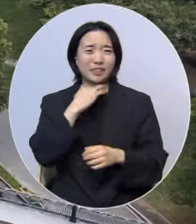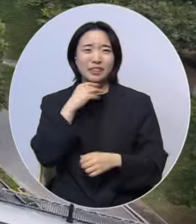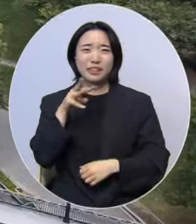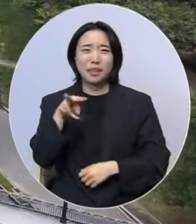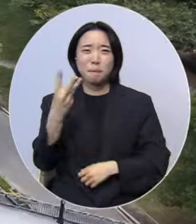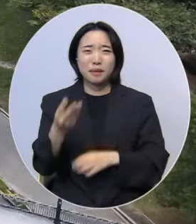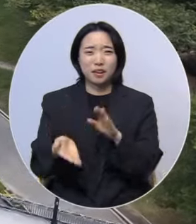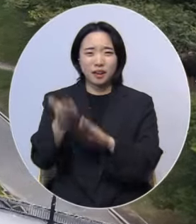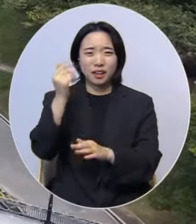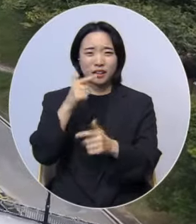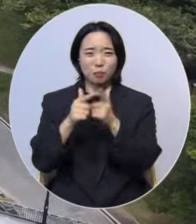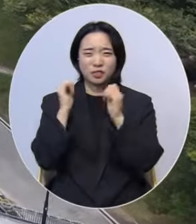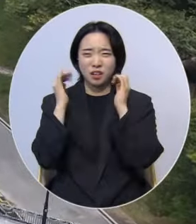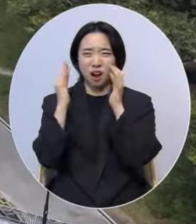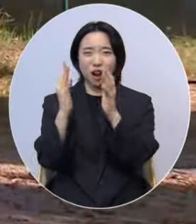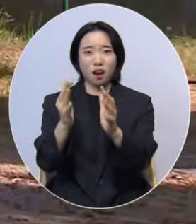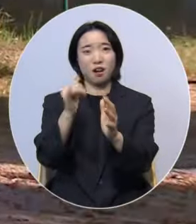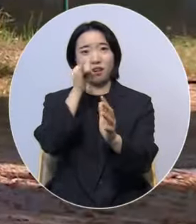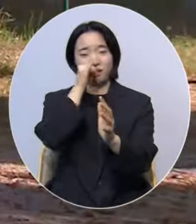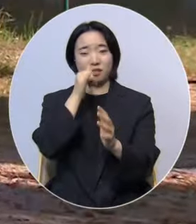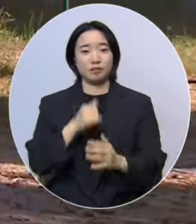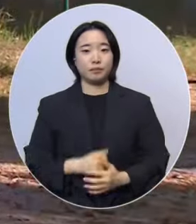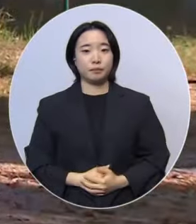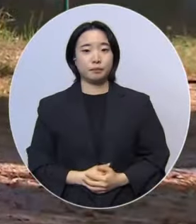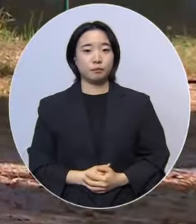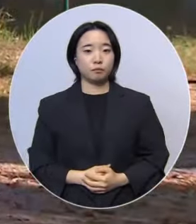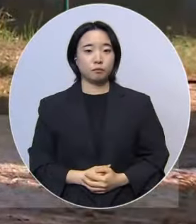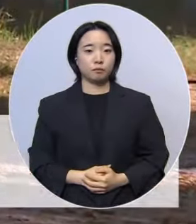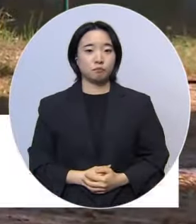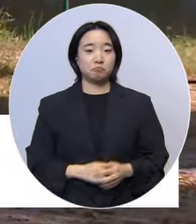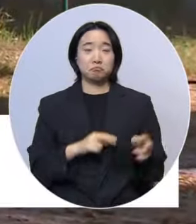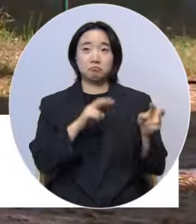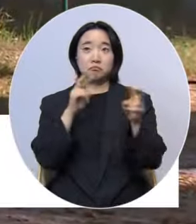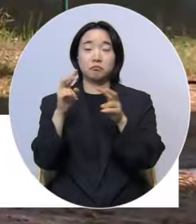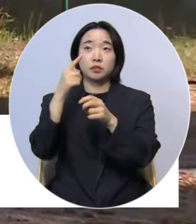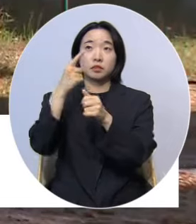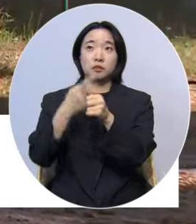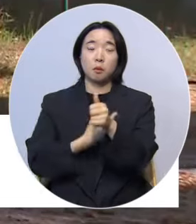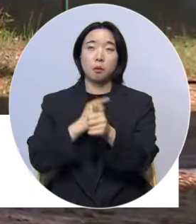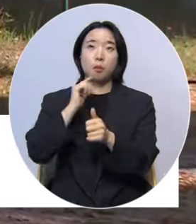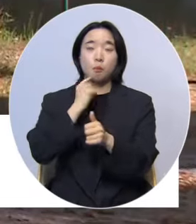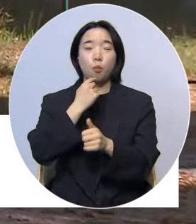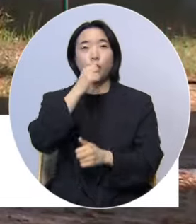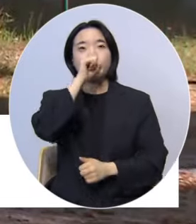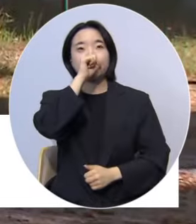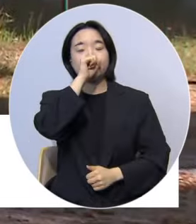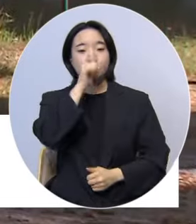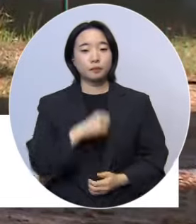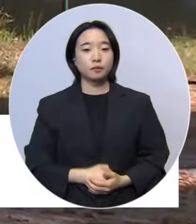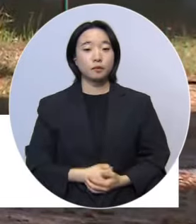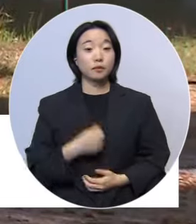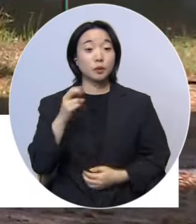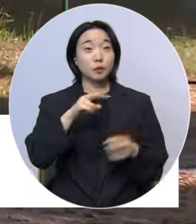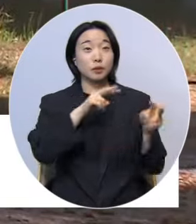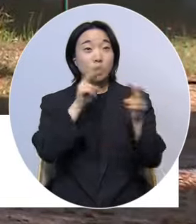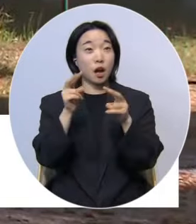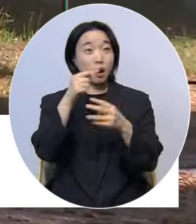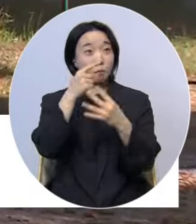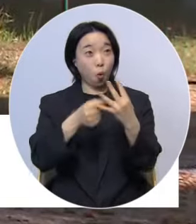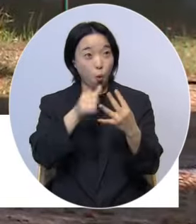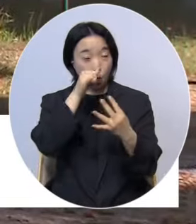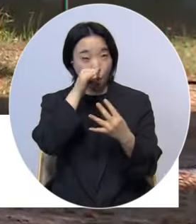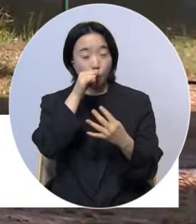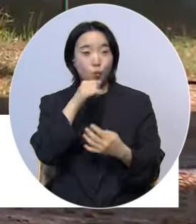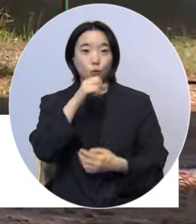마내 을 선사합니다 자연 자체가 좋았고 이런 걸 볼 수 있는 프로그램